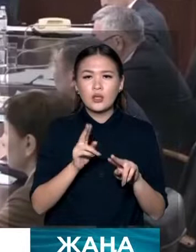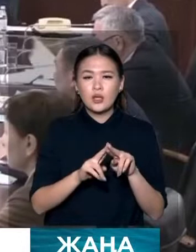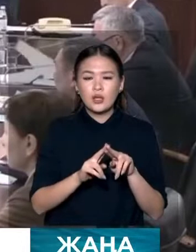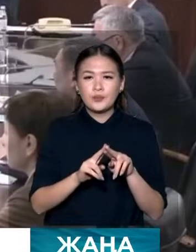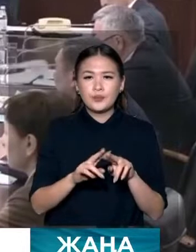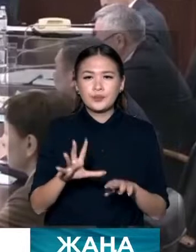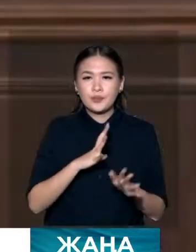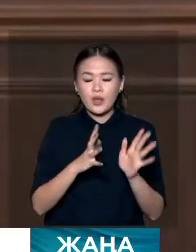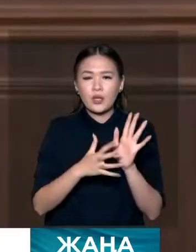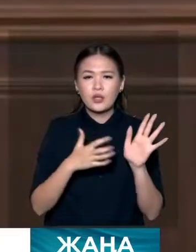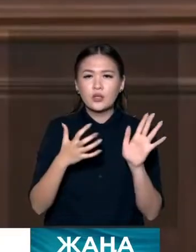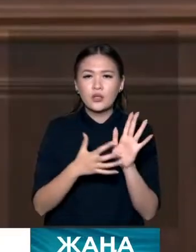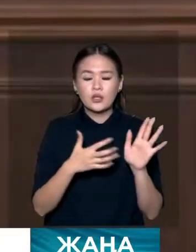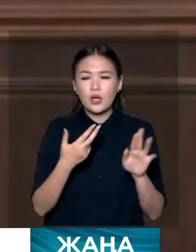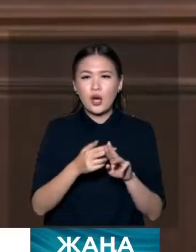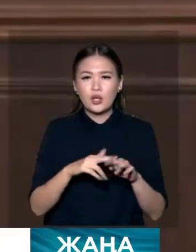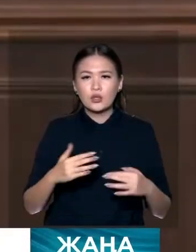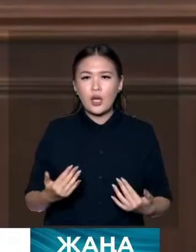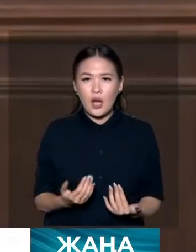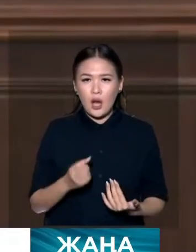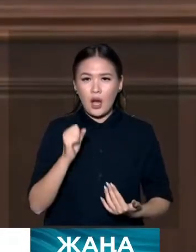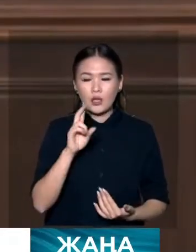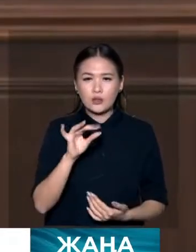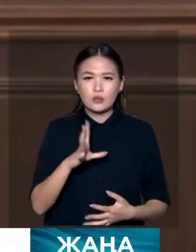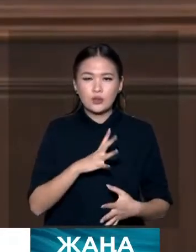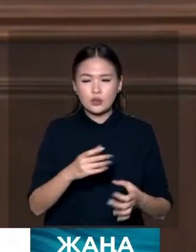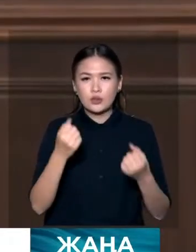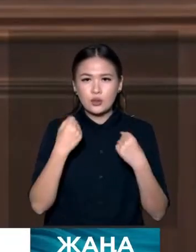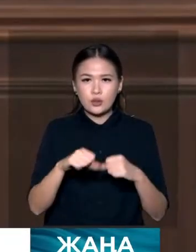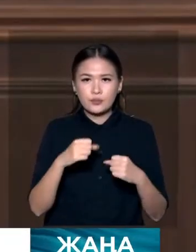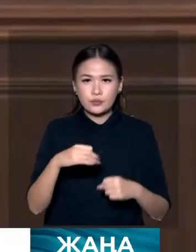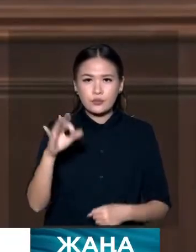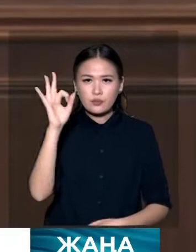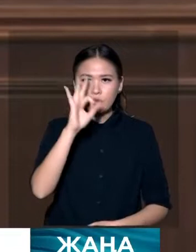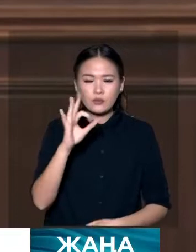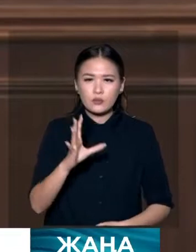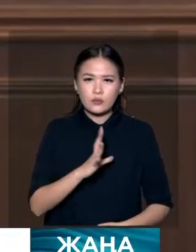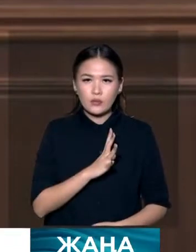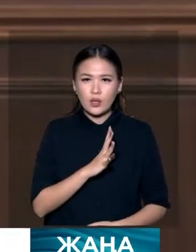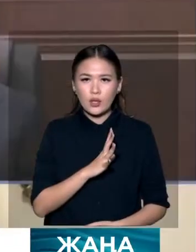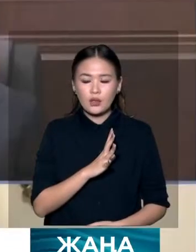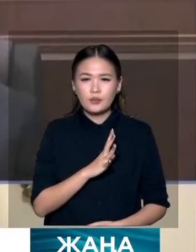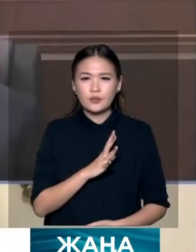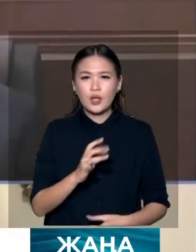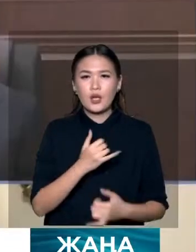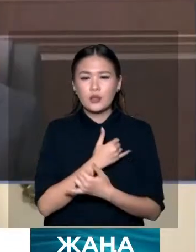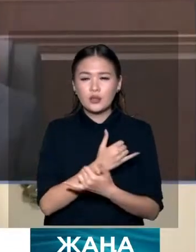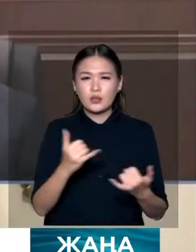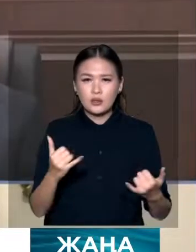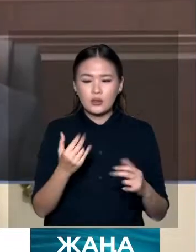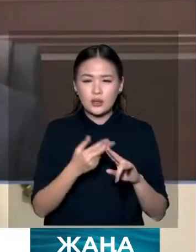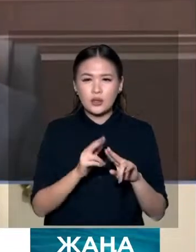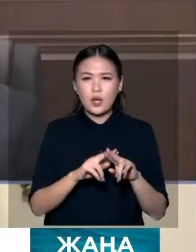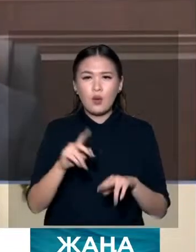мекемелері жетіспейді. Өңір әкімдіктері тұрмыстық зорлық-зомбылық құрбандарына арналған дағдарыс